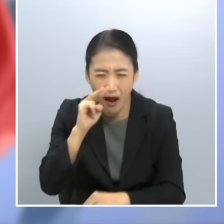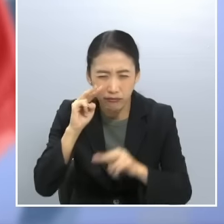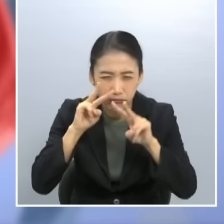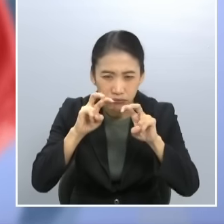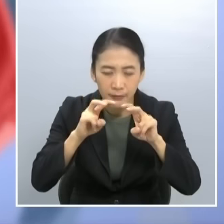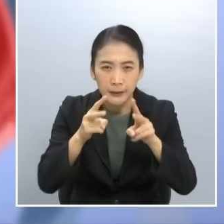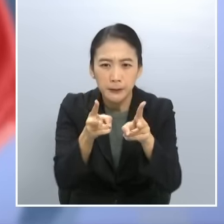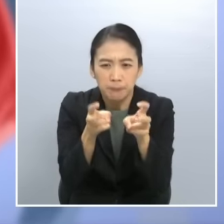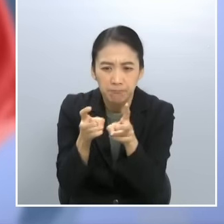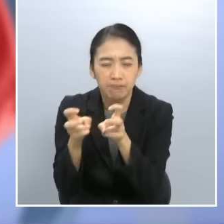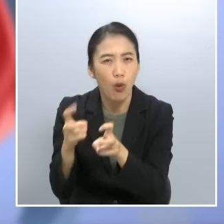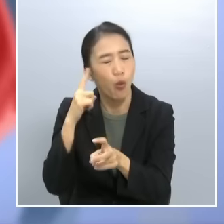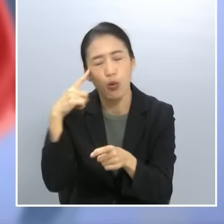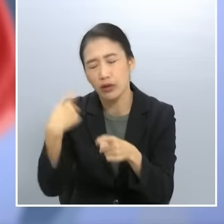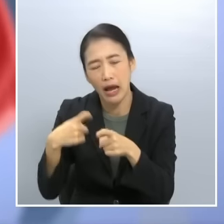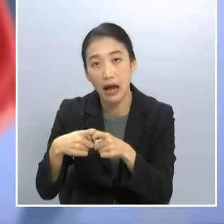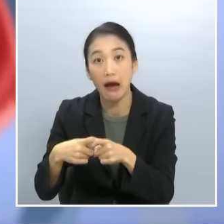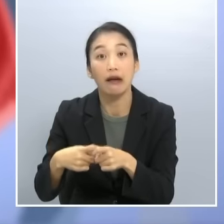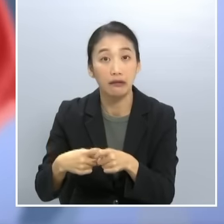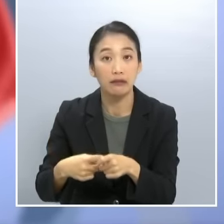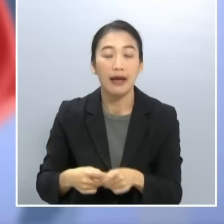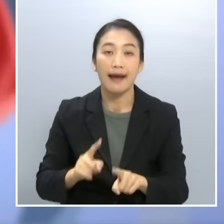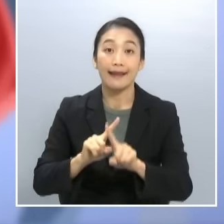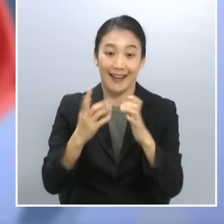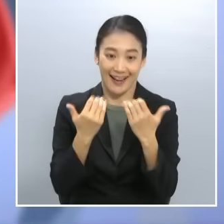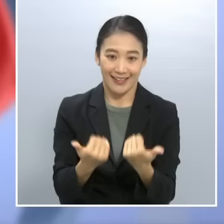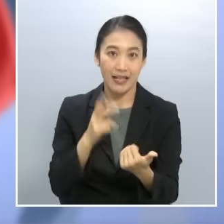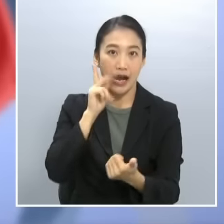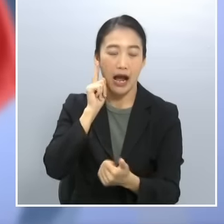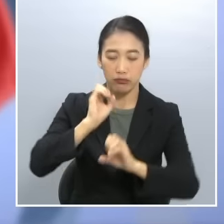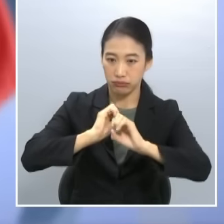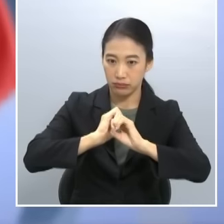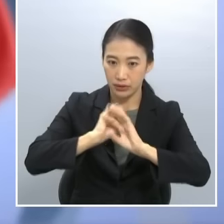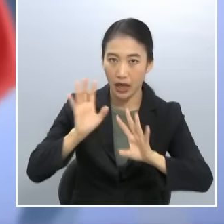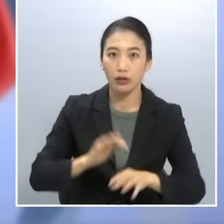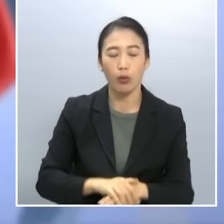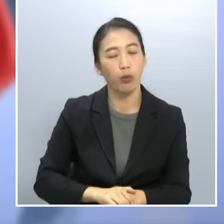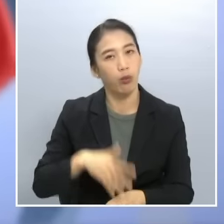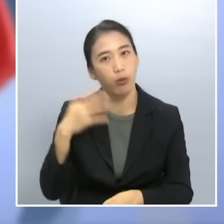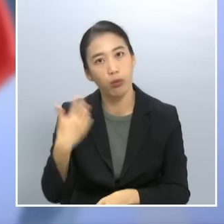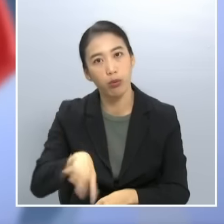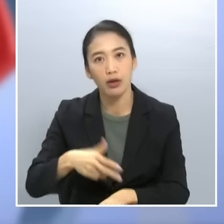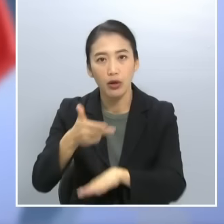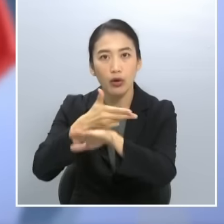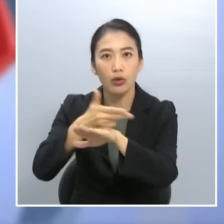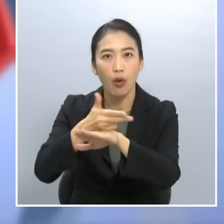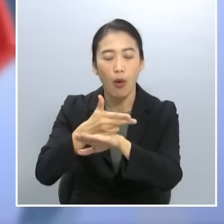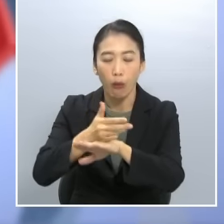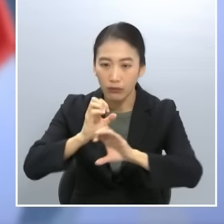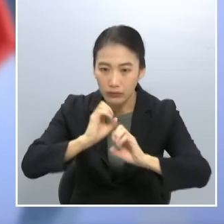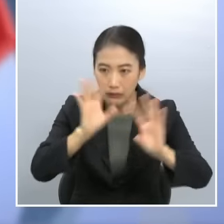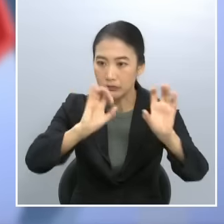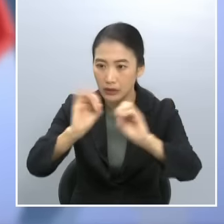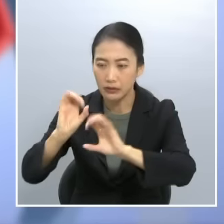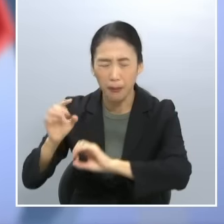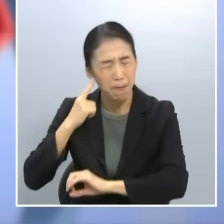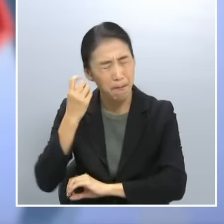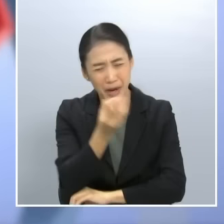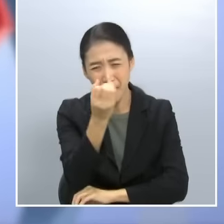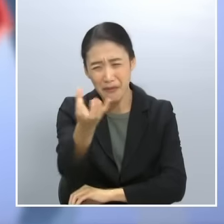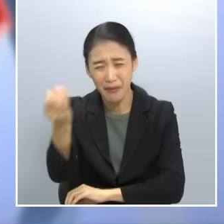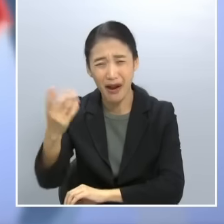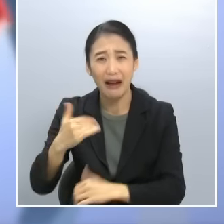ข่าวของพรกับกิตเนี่ยกล้องวงจรปิดภาพเนี่ยนะฮะโคตรเยอะเยอะมากค่ะเยอะจนกระทั่งผู้สื่อข่าวคือ